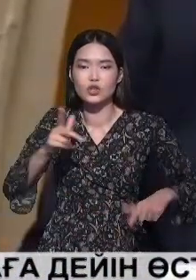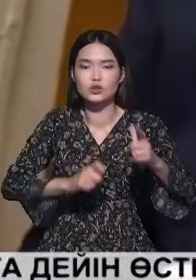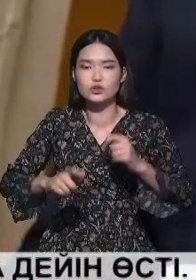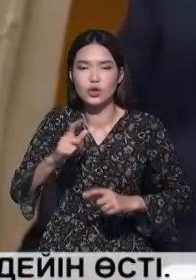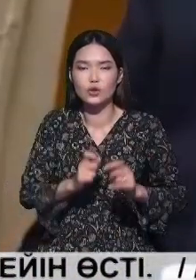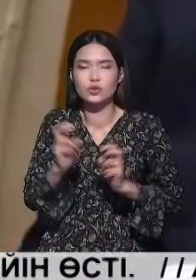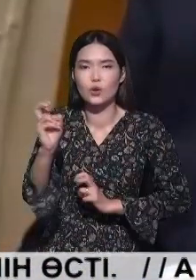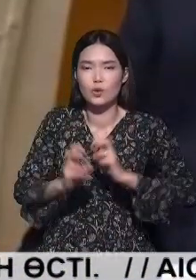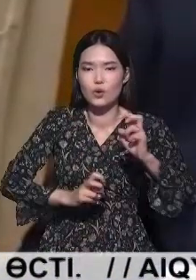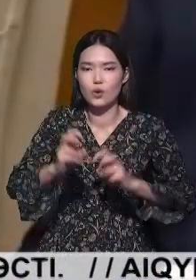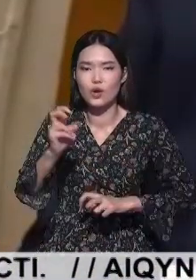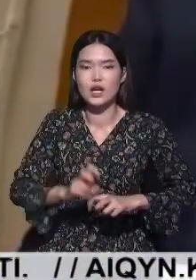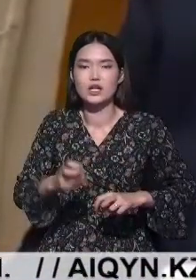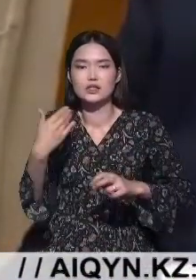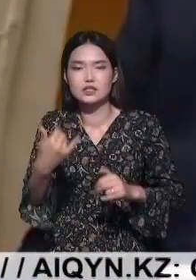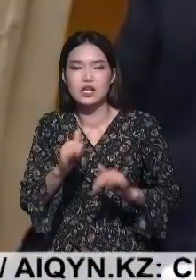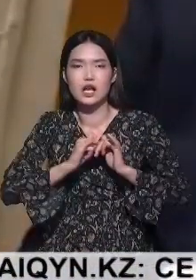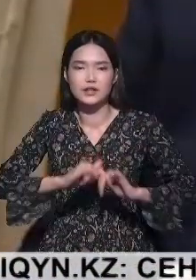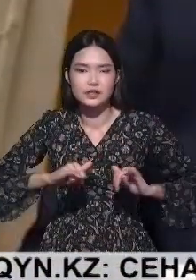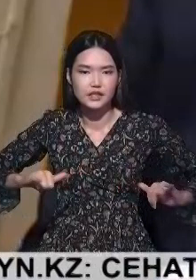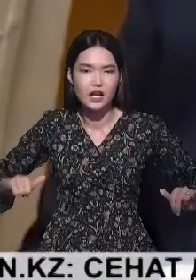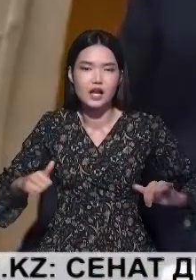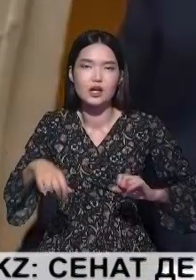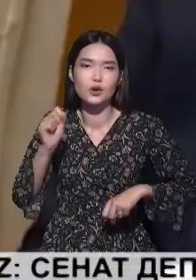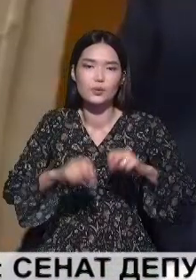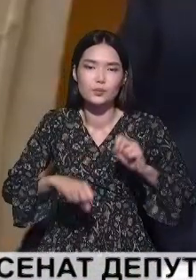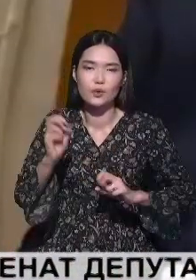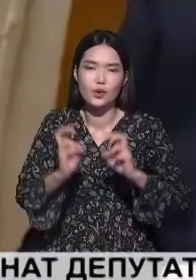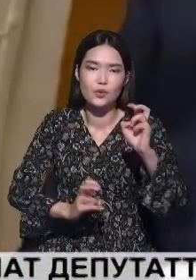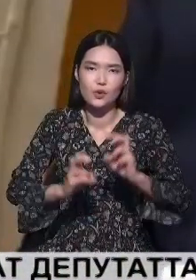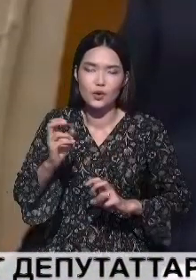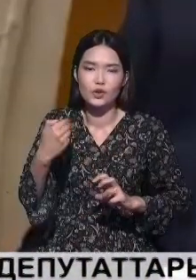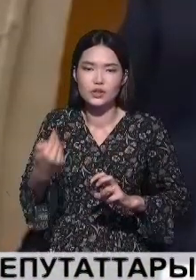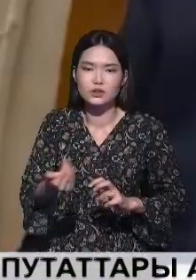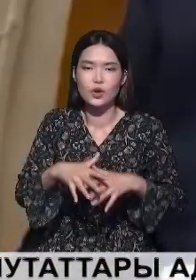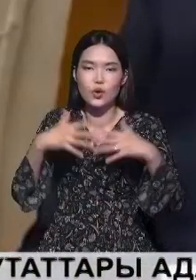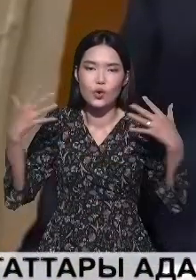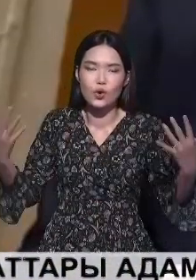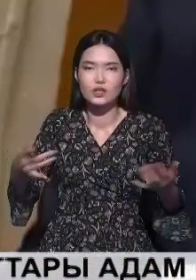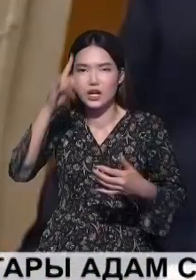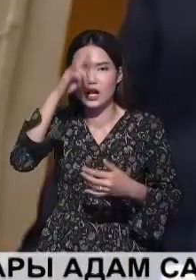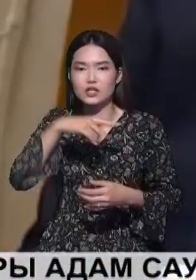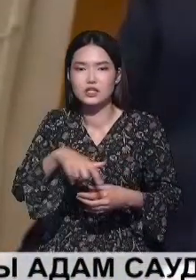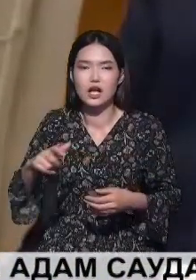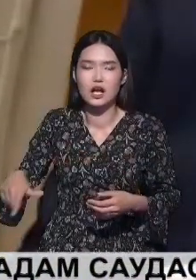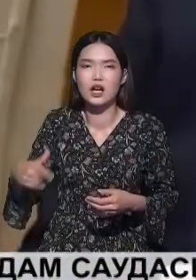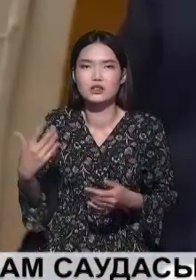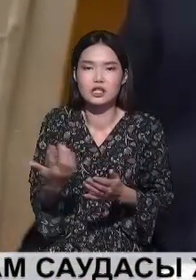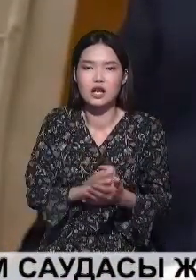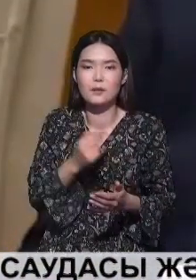өндіру арқылы, оны тереңдетіп өңдеу арқылы үлкен қазақ халқының ұлттық брендіне